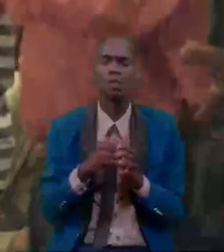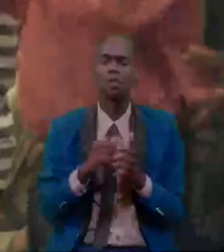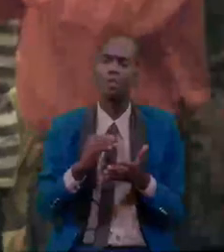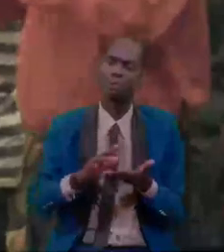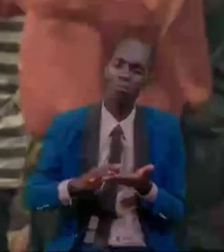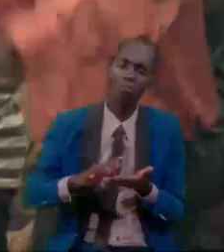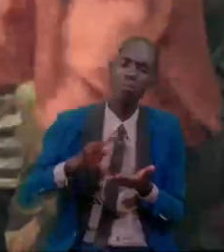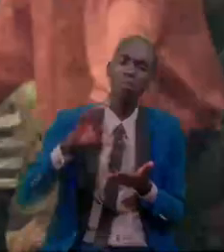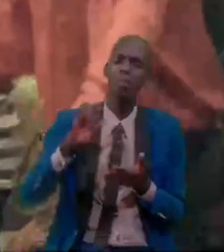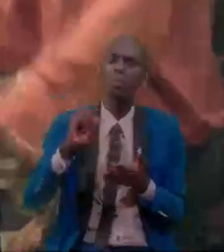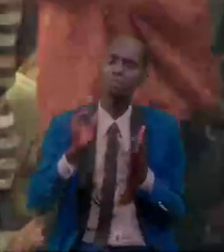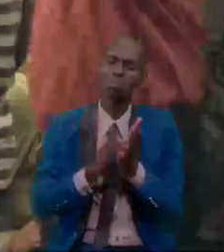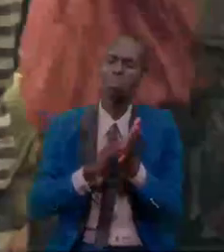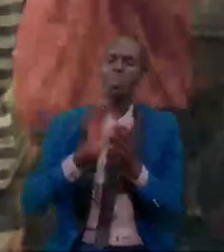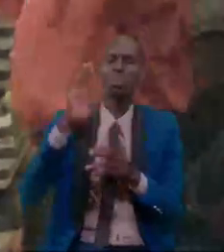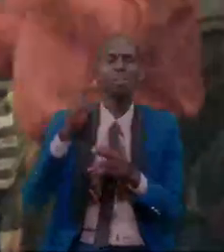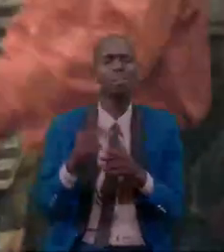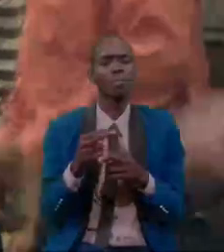Glorifiez son saint nom.